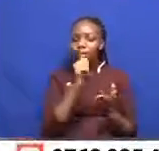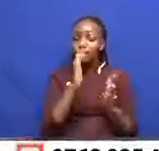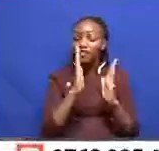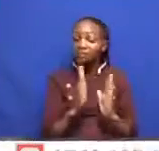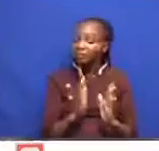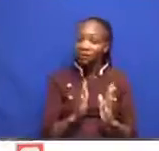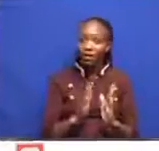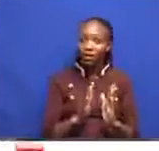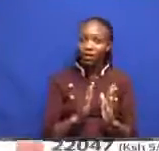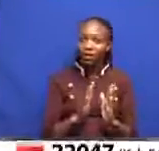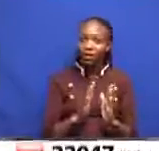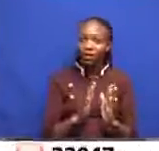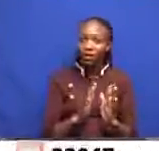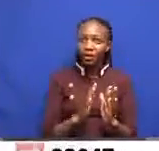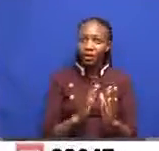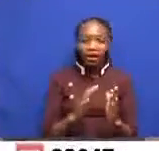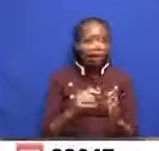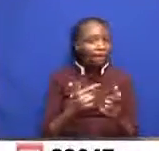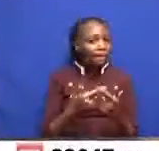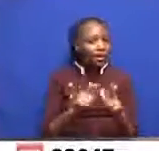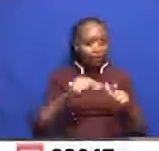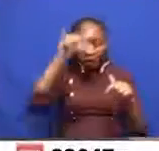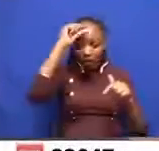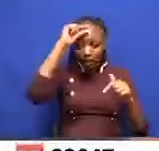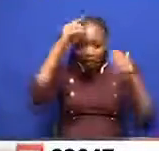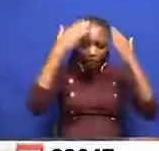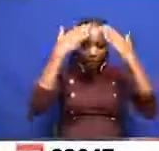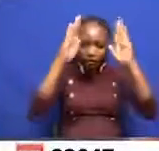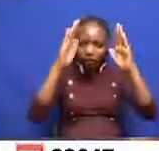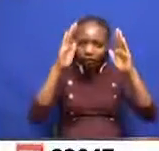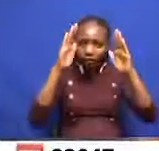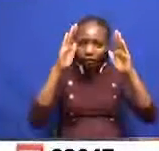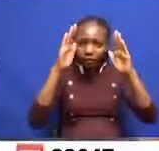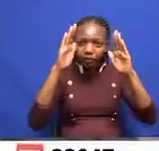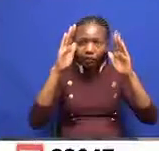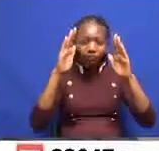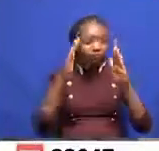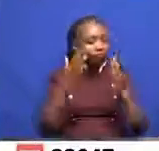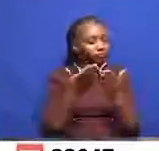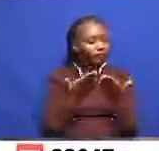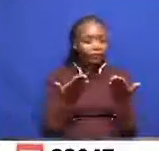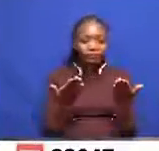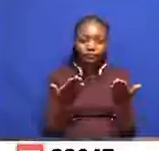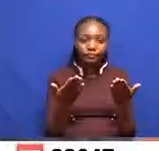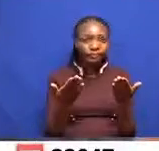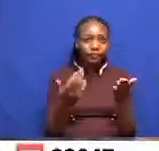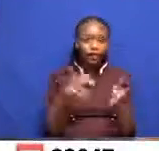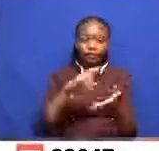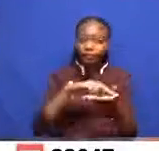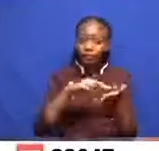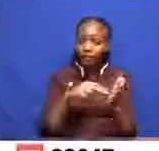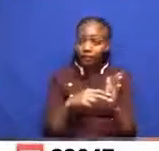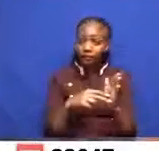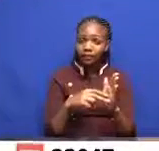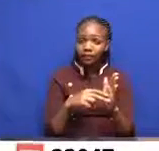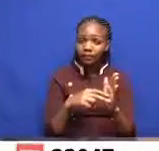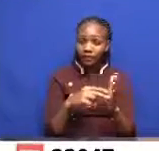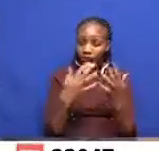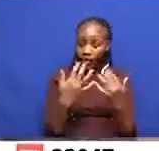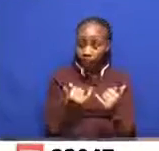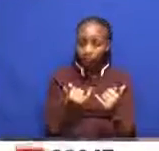binafsi. Serikali haijui na haitamsimamia iseme ili ni shamba lake. Kwa hivyo, kwa wakati